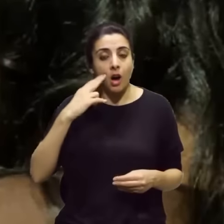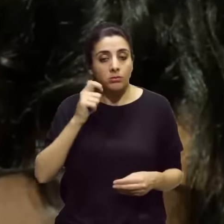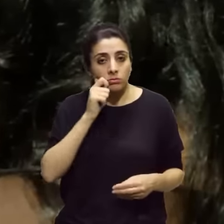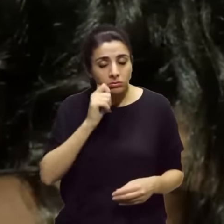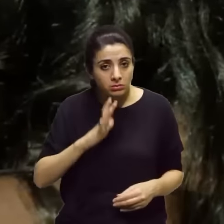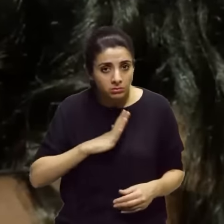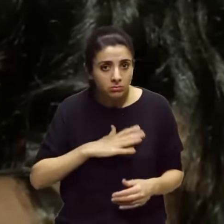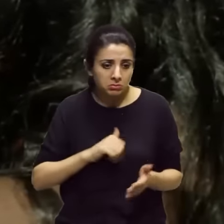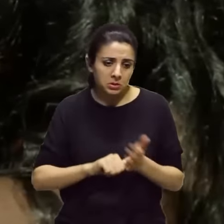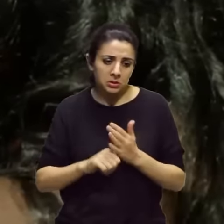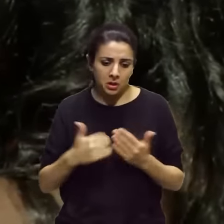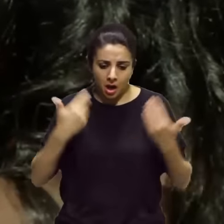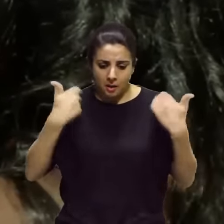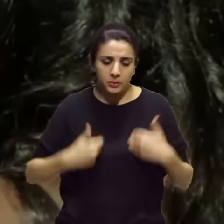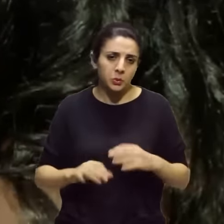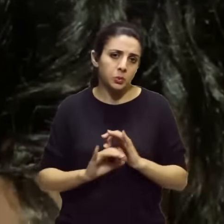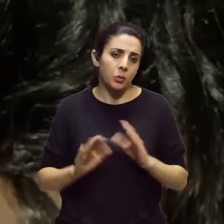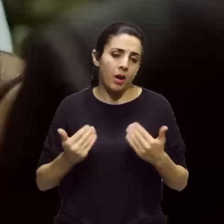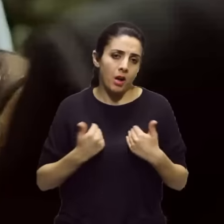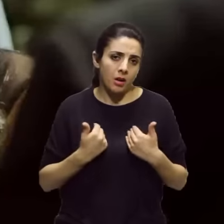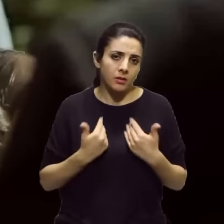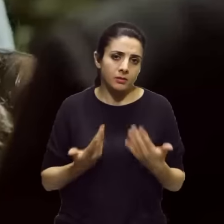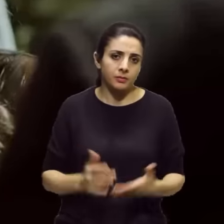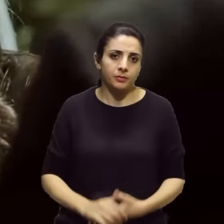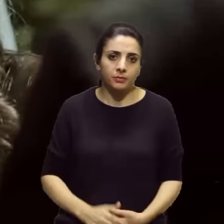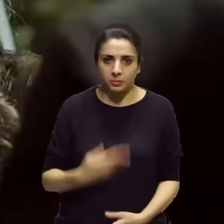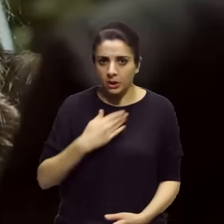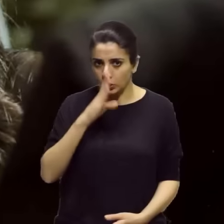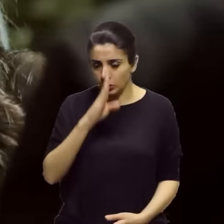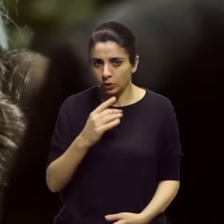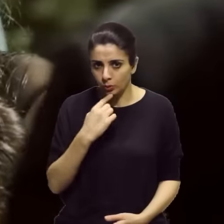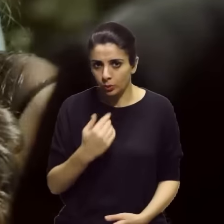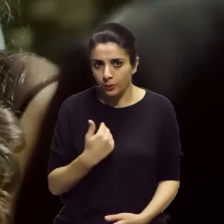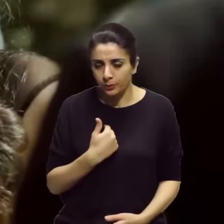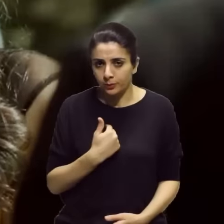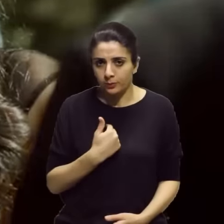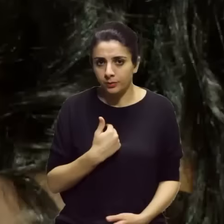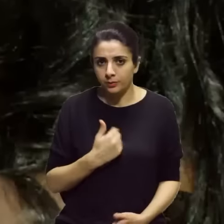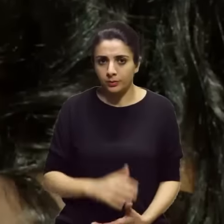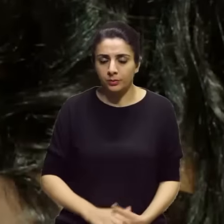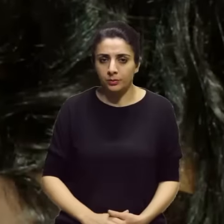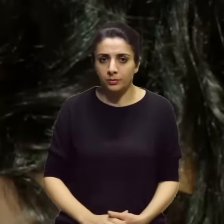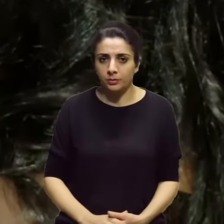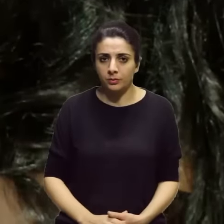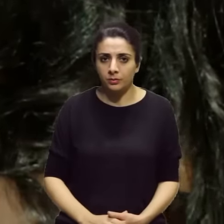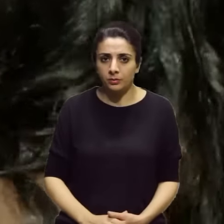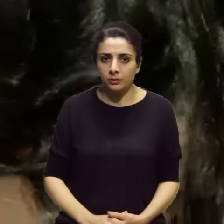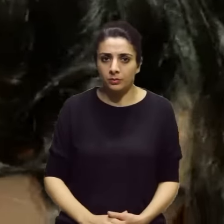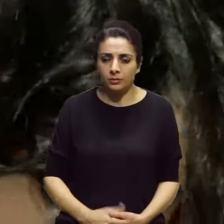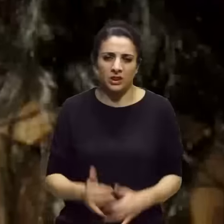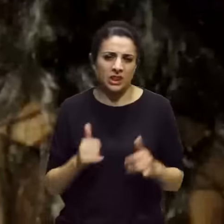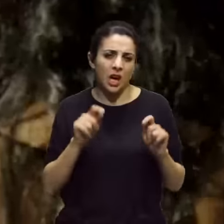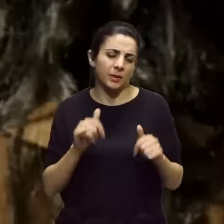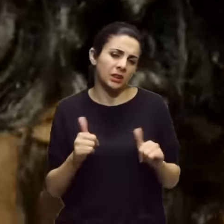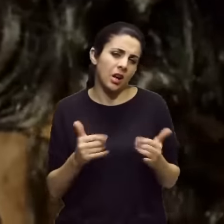böyle bir kombinasyonum ben yani. Ben de, değil mi? Evet. Ciddiyim ben. Aylin bozulur gibi oldu. Şaka